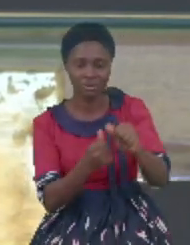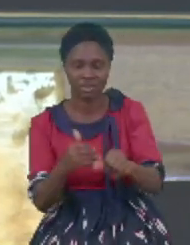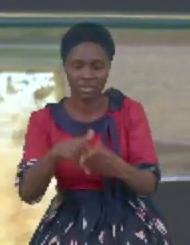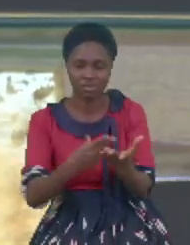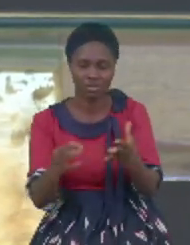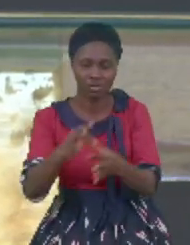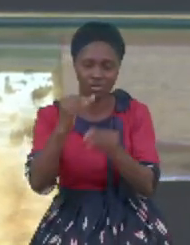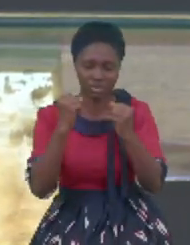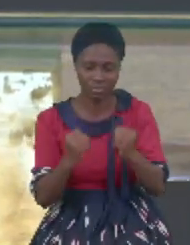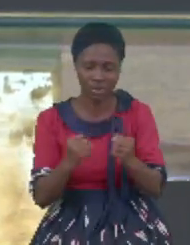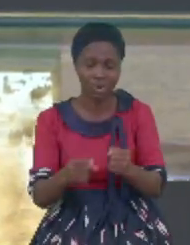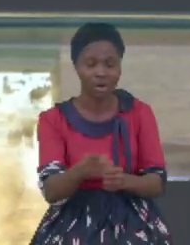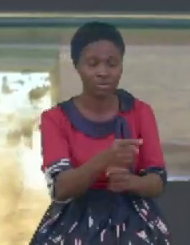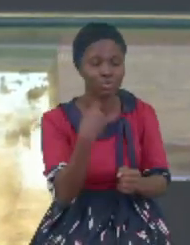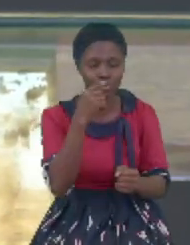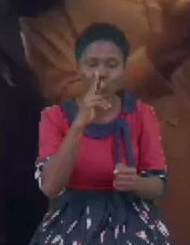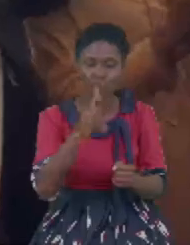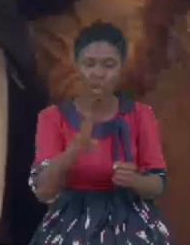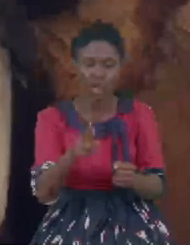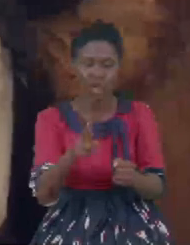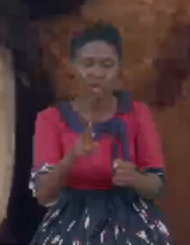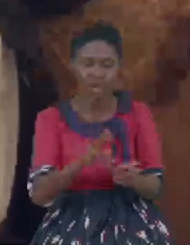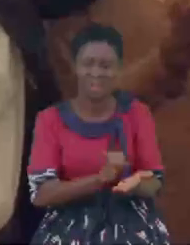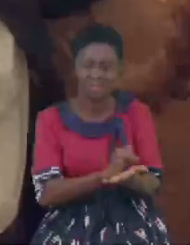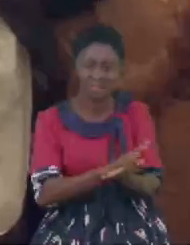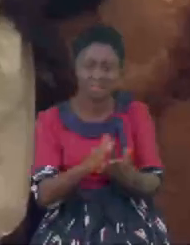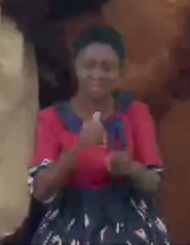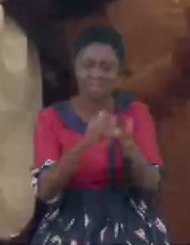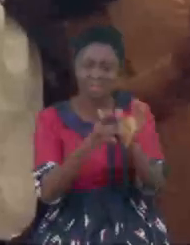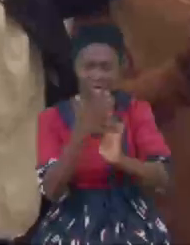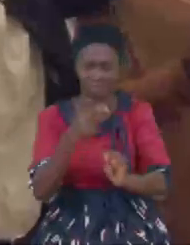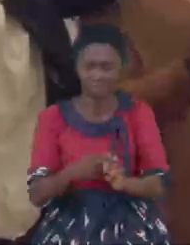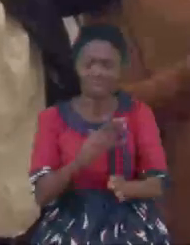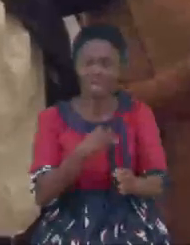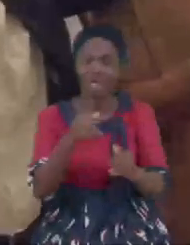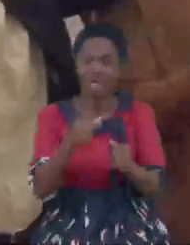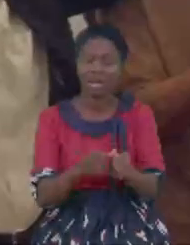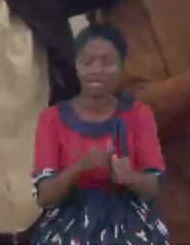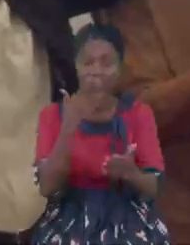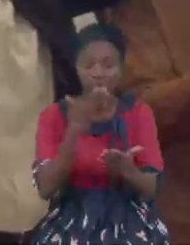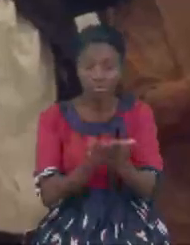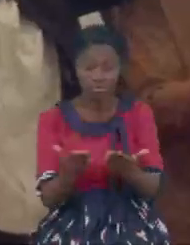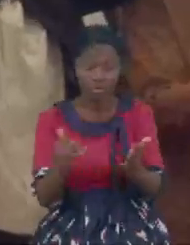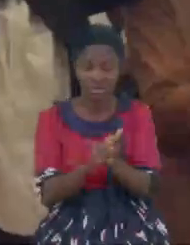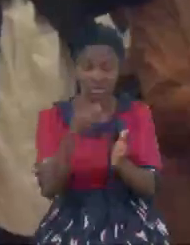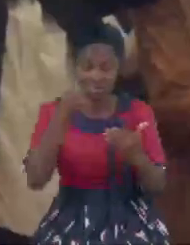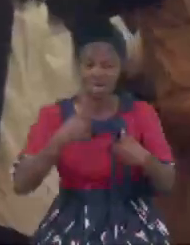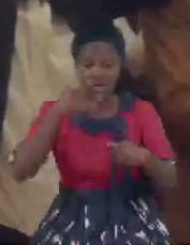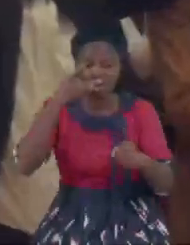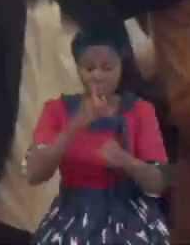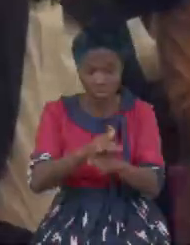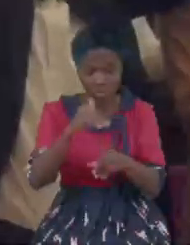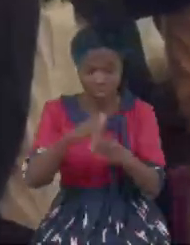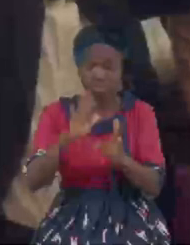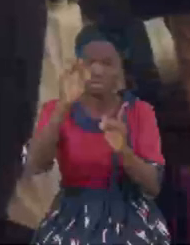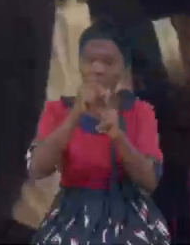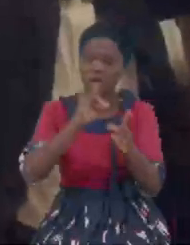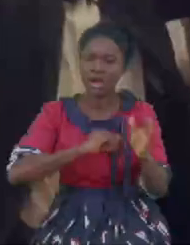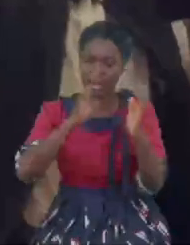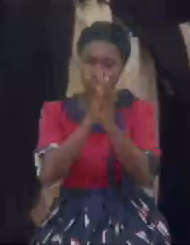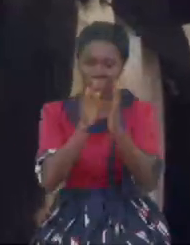Saint-Esprit ceux qui sont sanctifiés au nom de Jésus-Christ. Et toute bonne chose que tu as promise dans